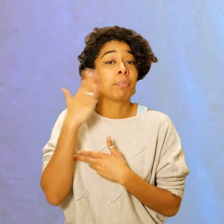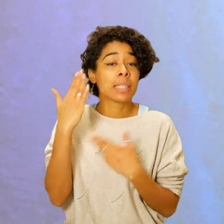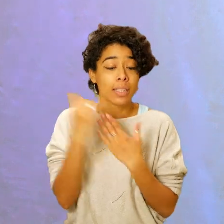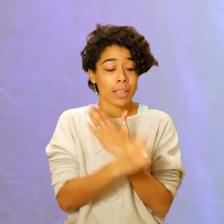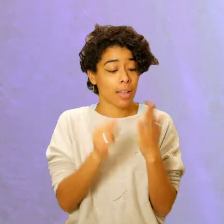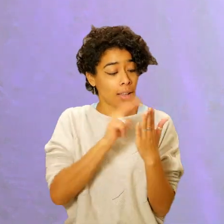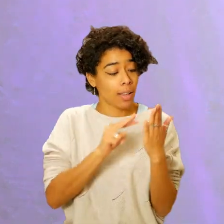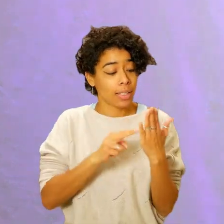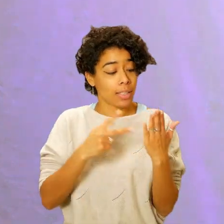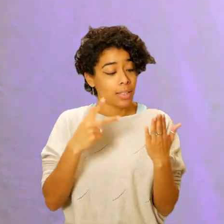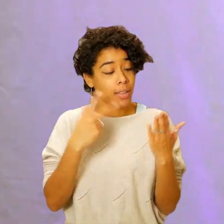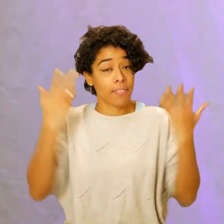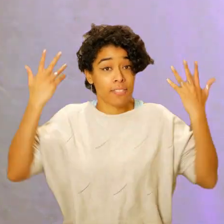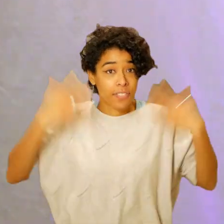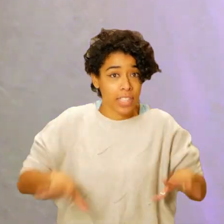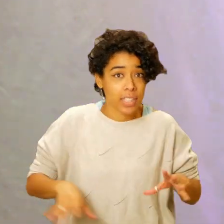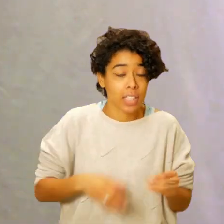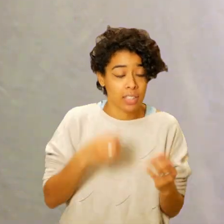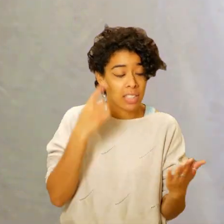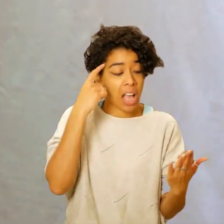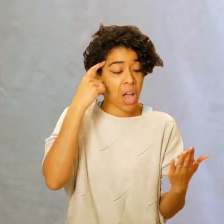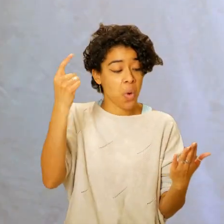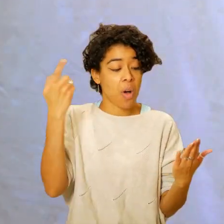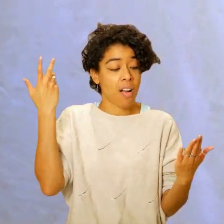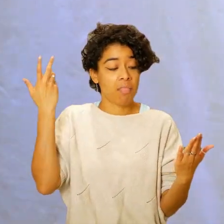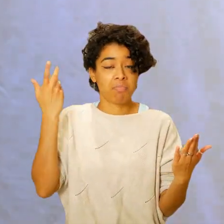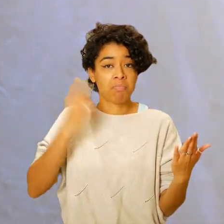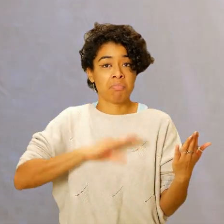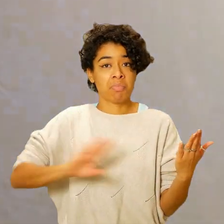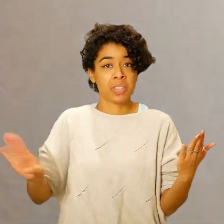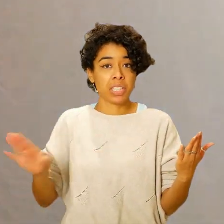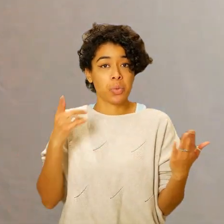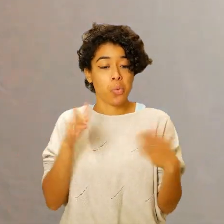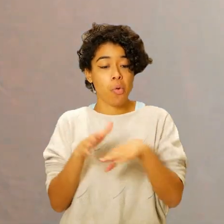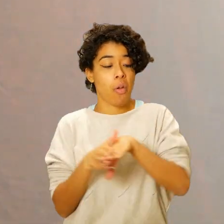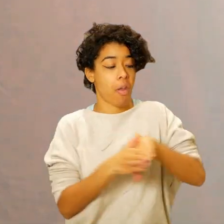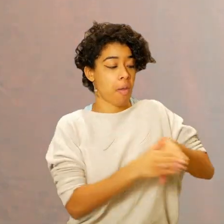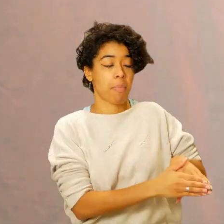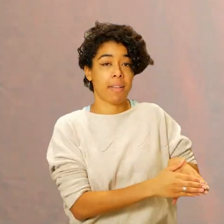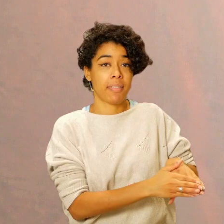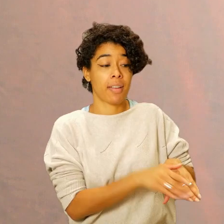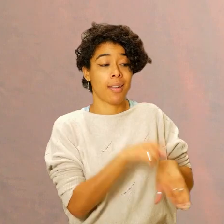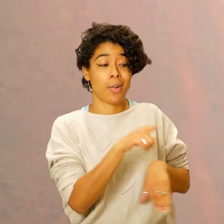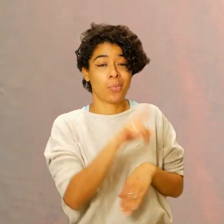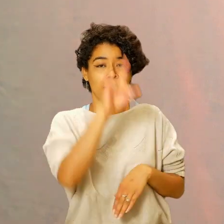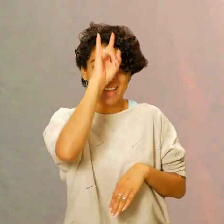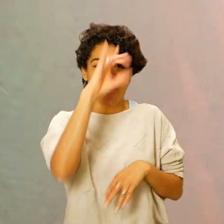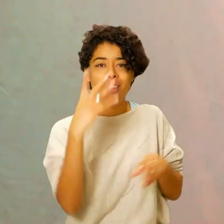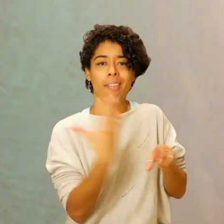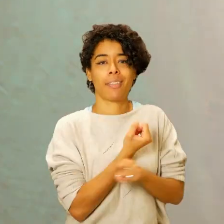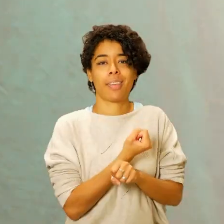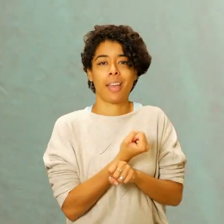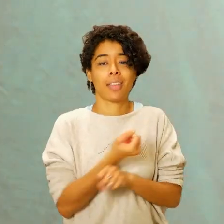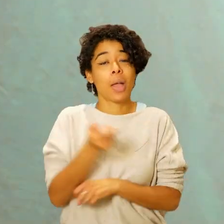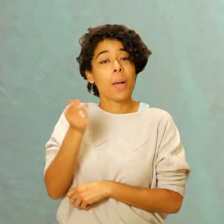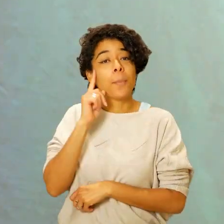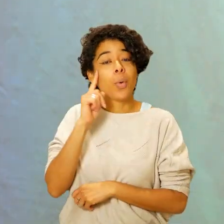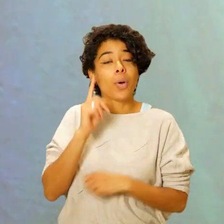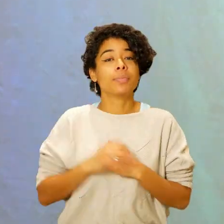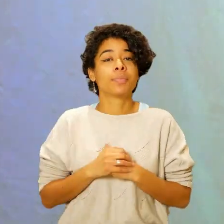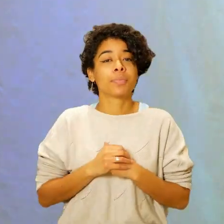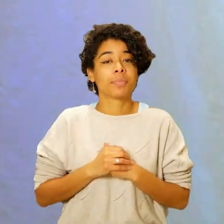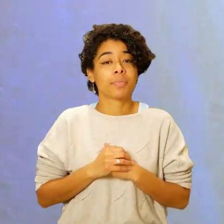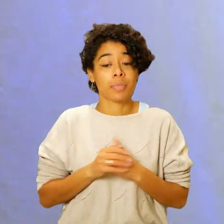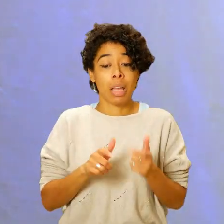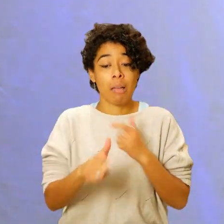tu ne crois plus la parole de Dieu, si tu mets la parole de Dieu de côté, il a gagné. Parce que tu vas rentrer dans un